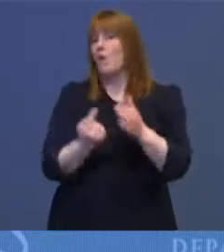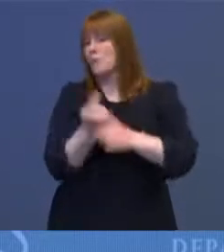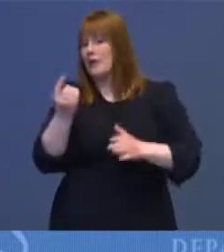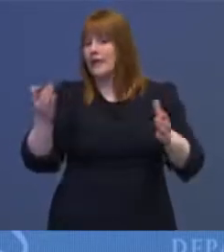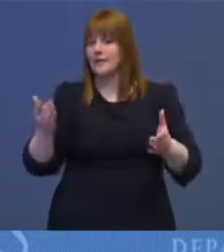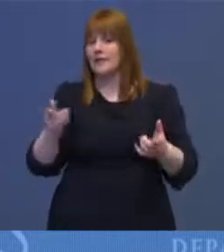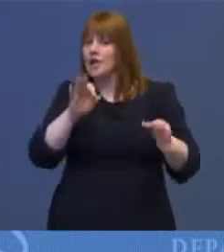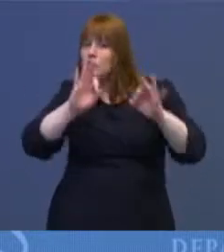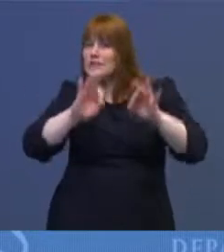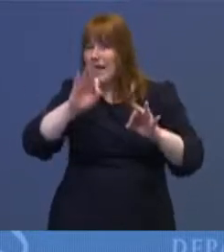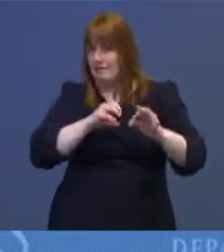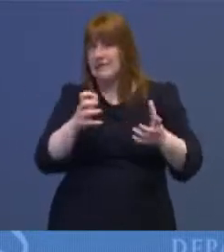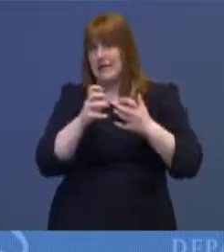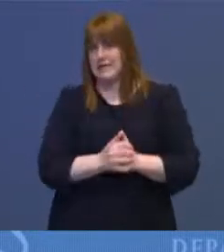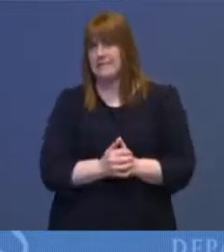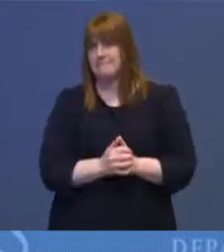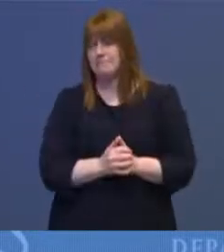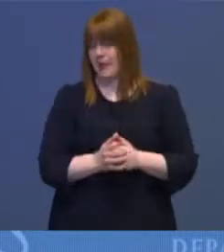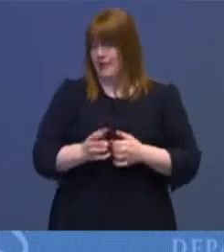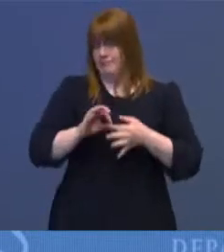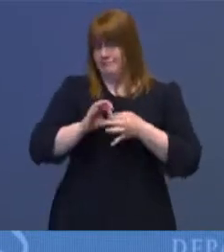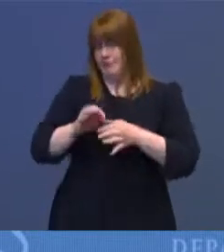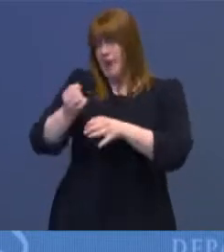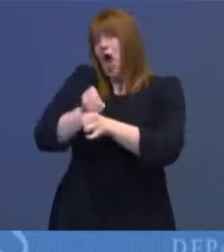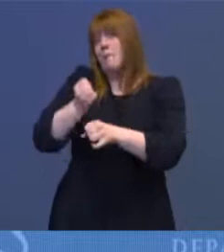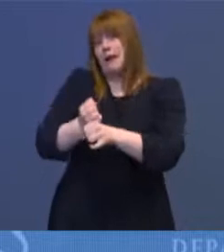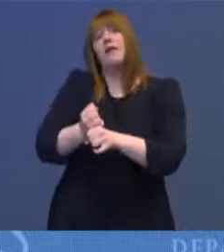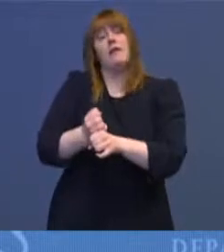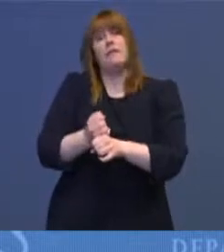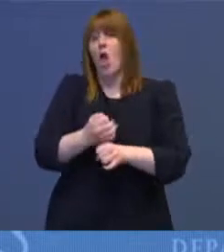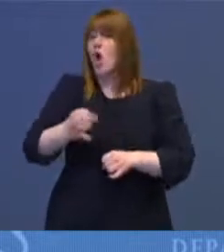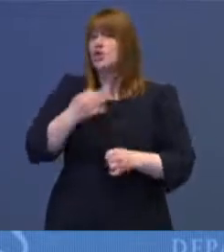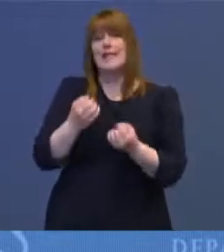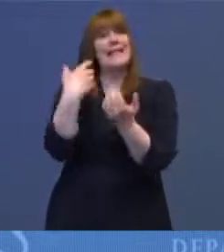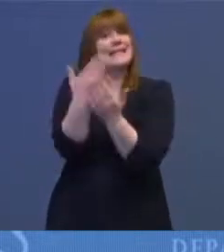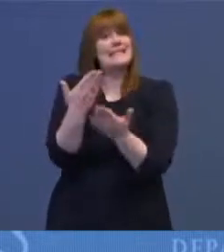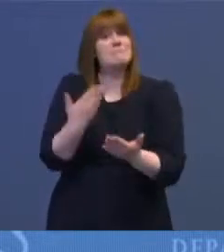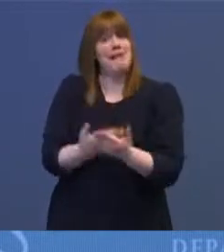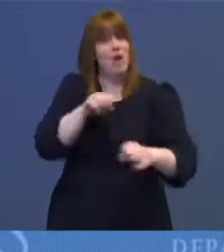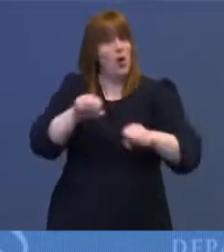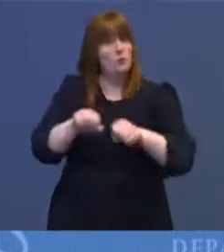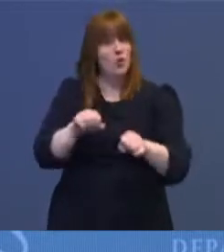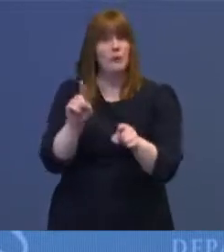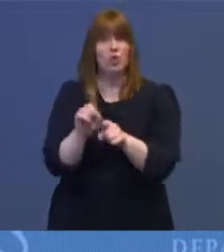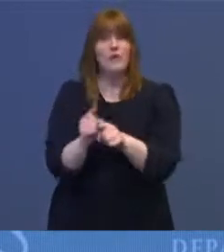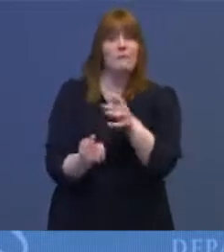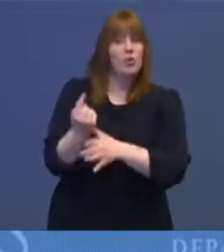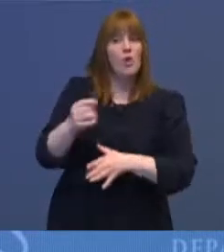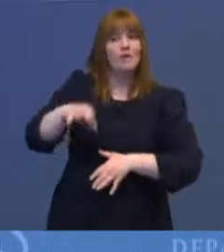nødvendige. Og i dette arbeidet så er vi opptatt av innspill fra kommunene, slik at vi finner gode